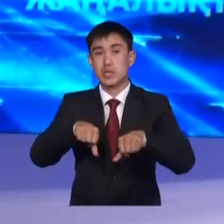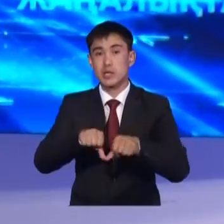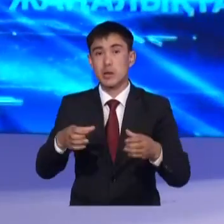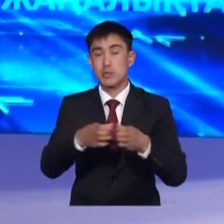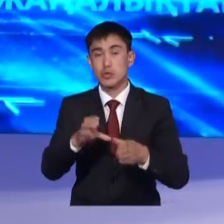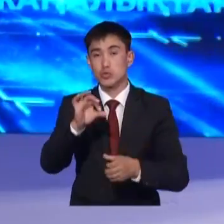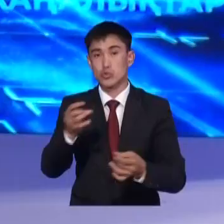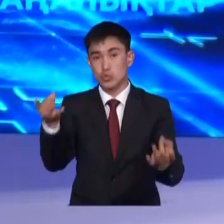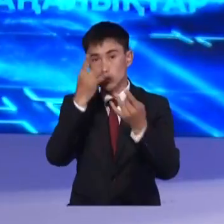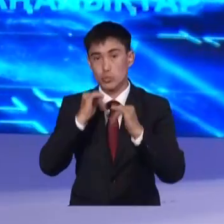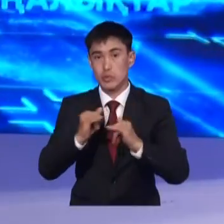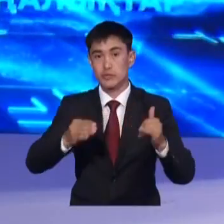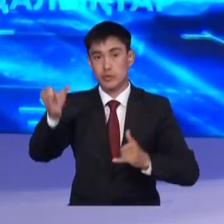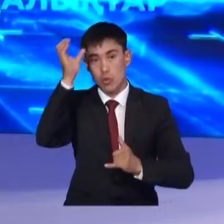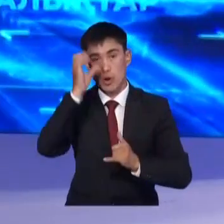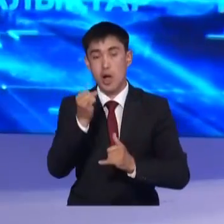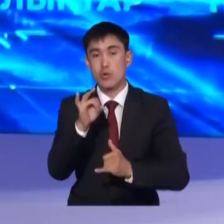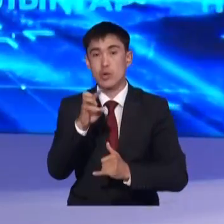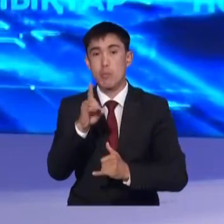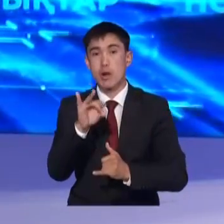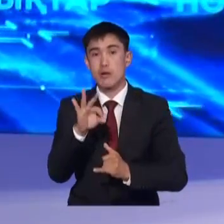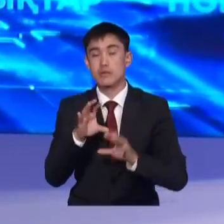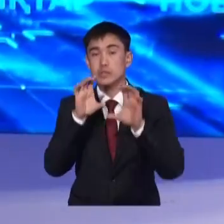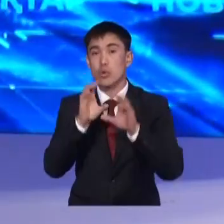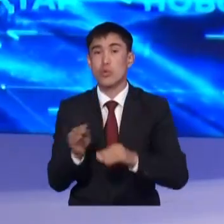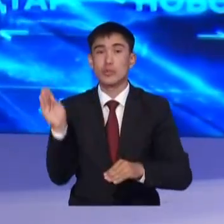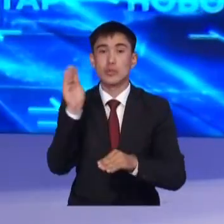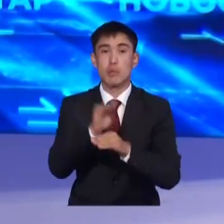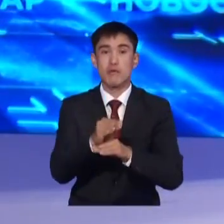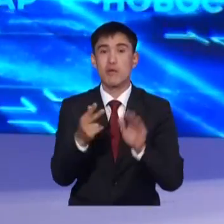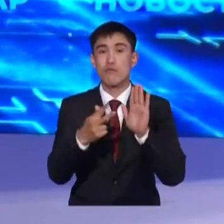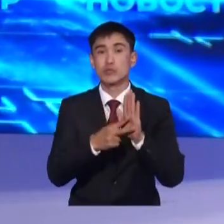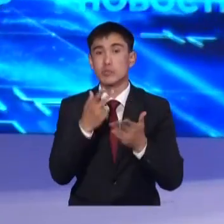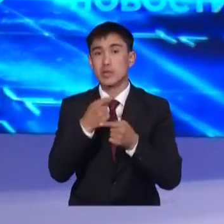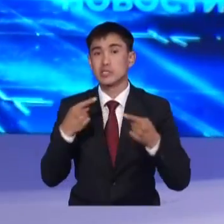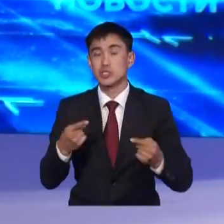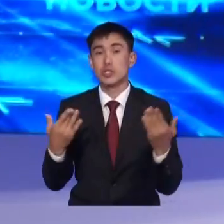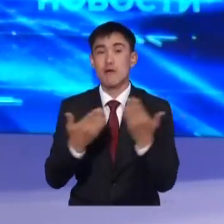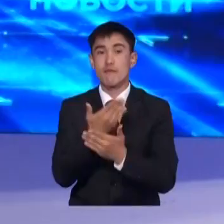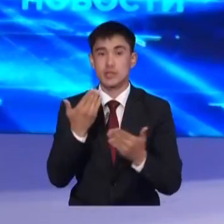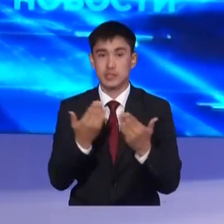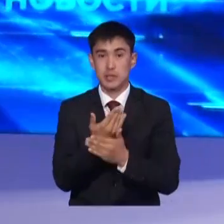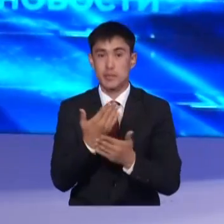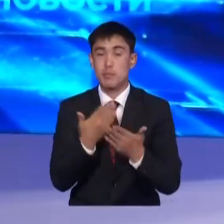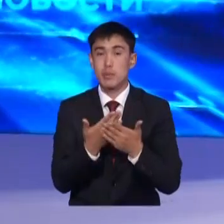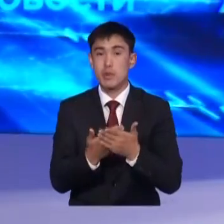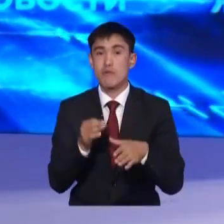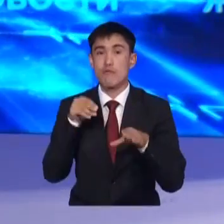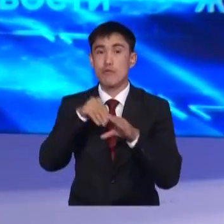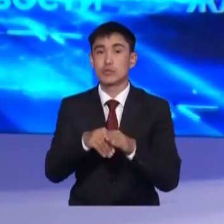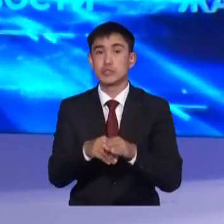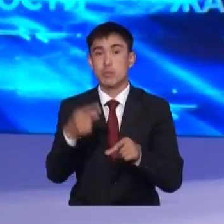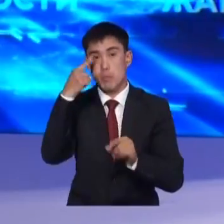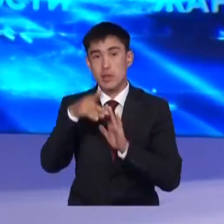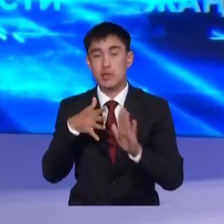социально-культурном развитию науки Айгуль капарова в в закон добавлено восемь различных инноваций к примеру вводится